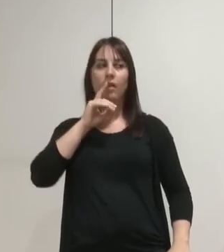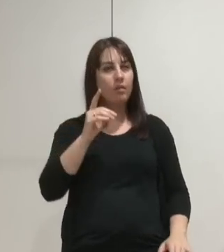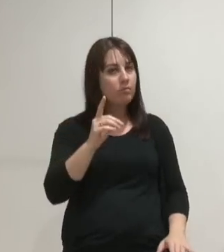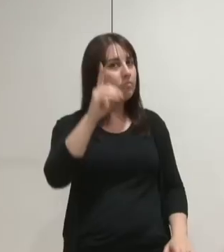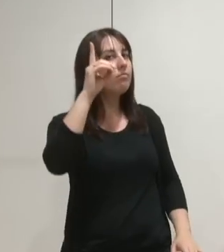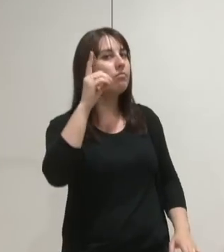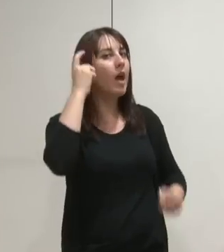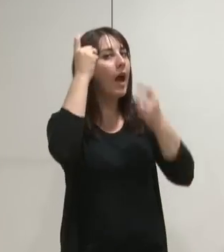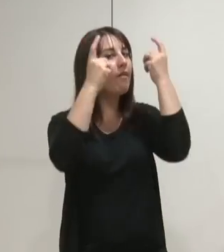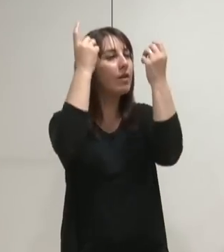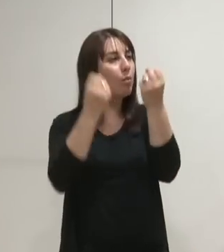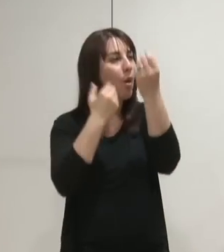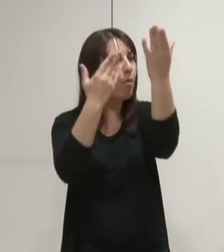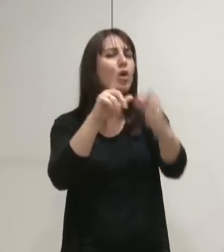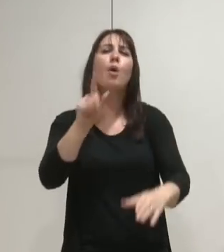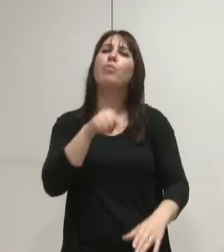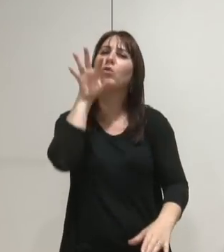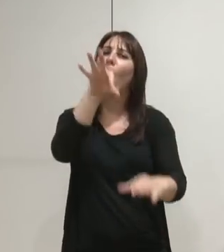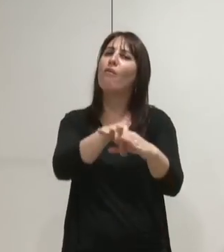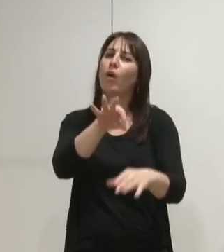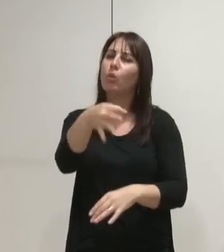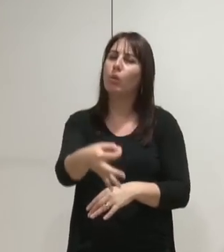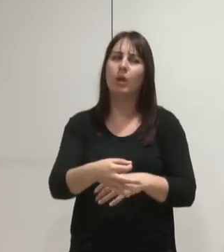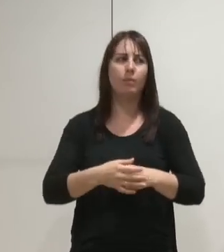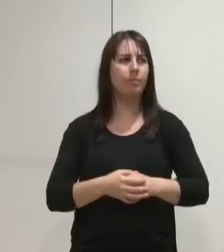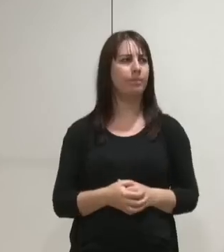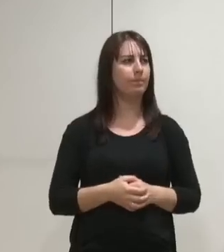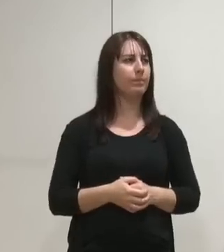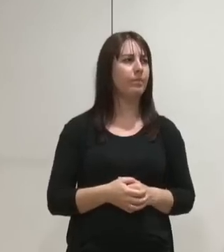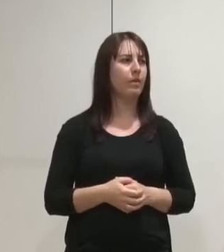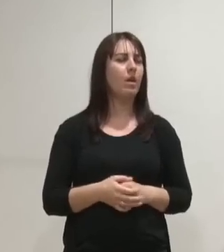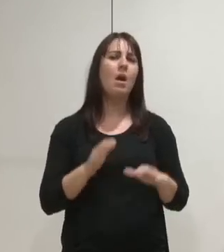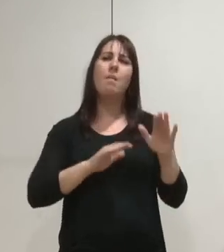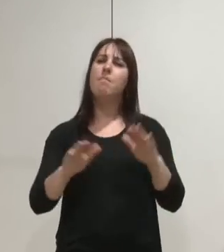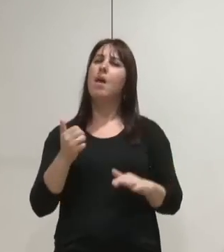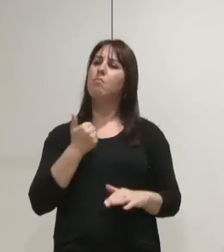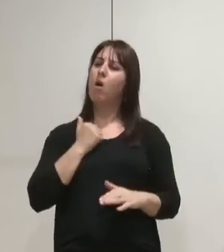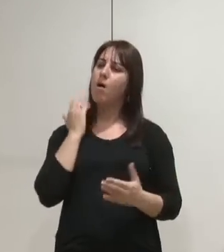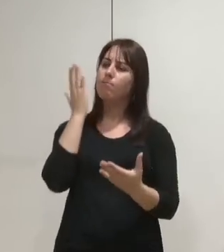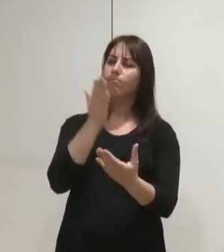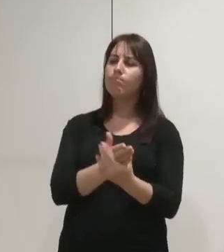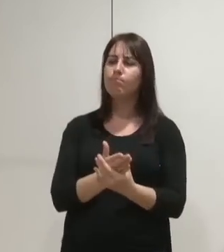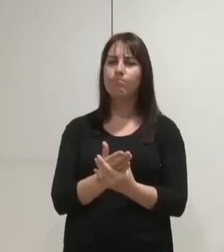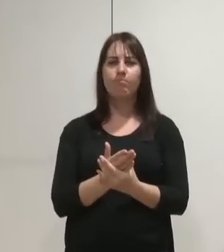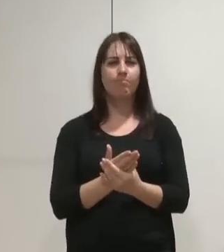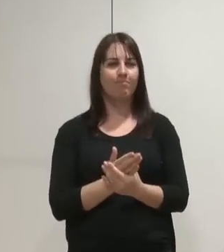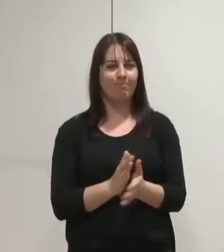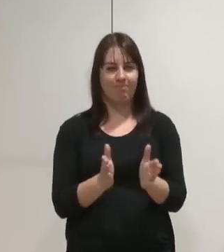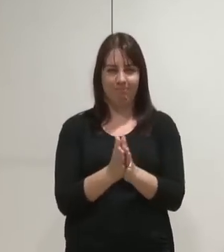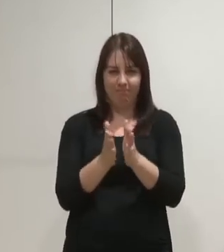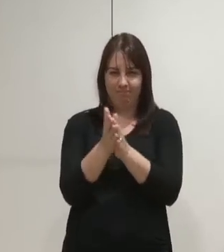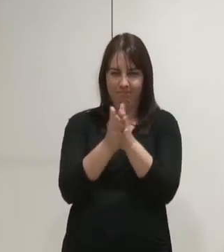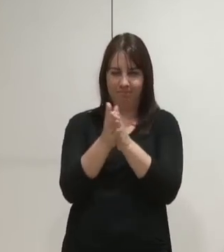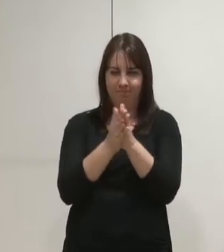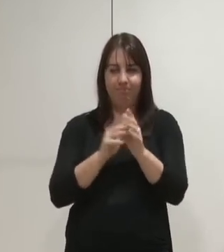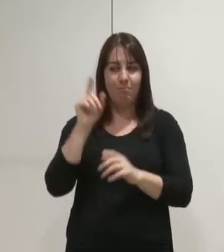réflexion alors nous voterons bien sûr cette délibération mais vous comprendrez que j'intervienne avec un peu de jubilation face au tour de